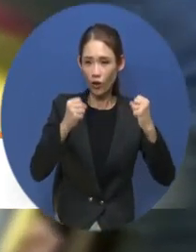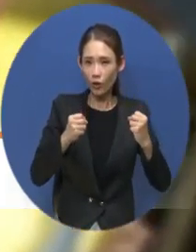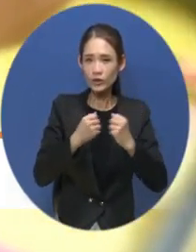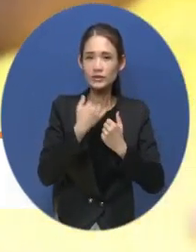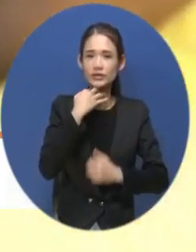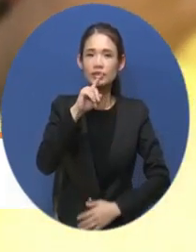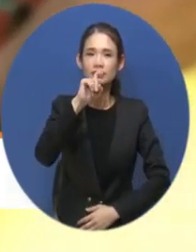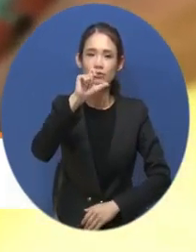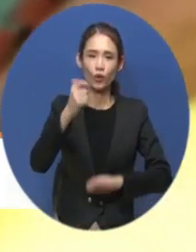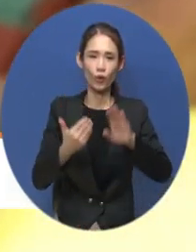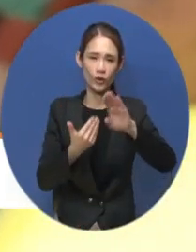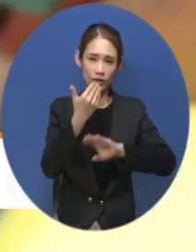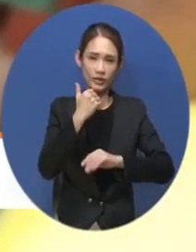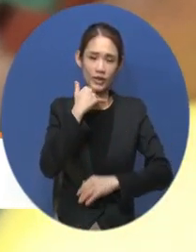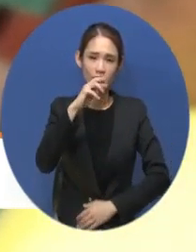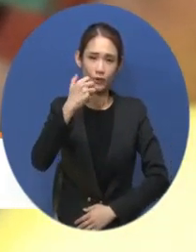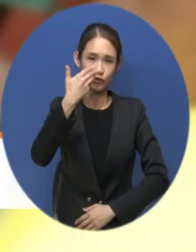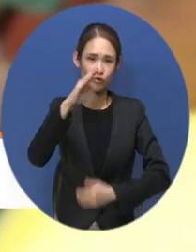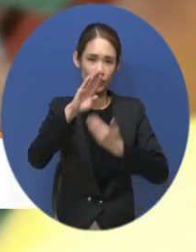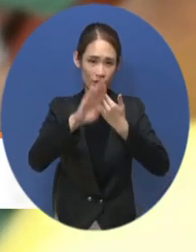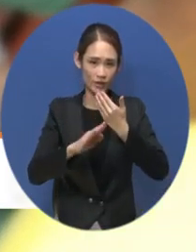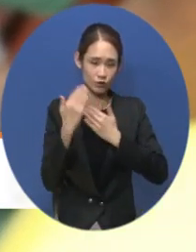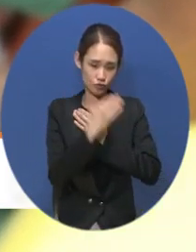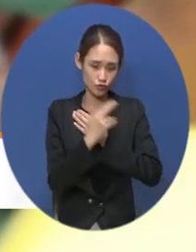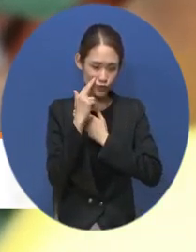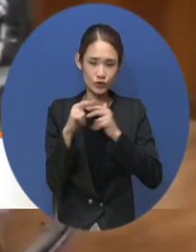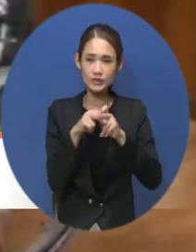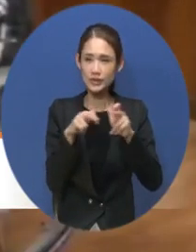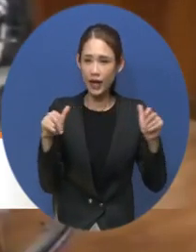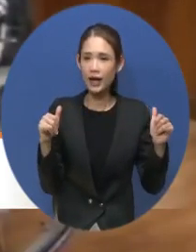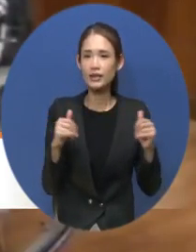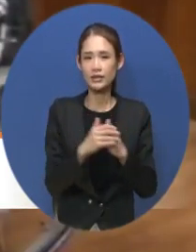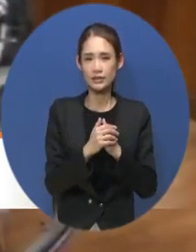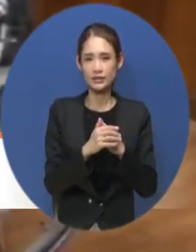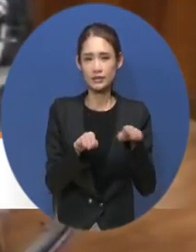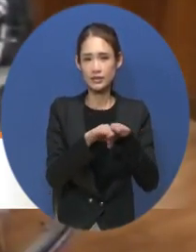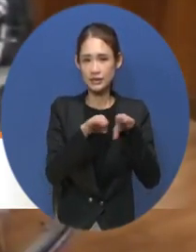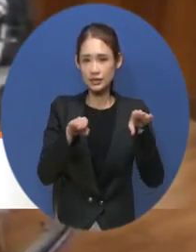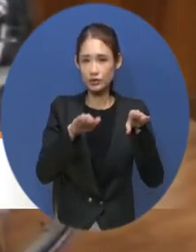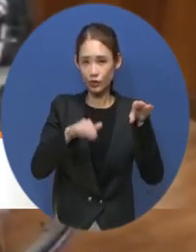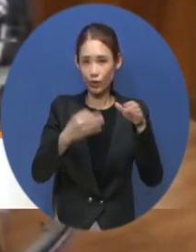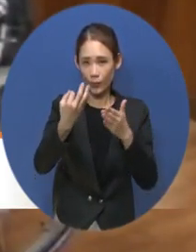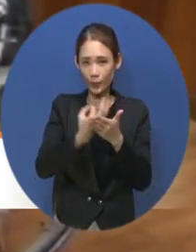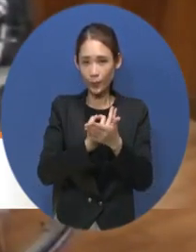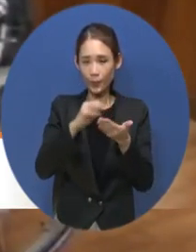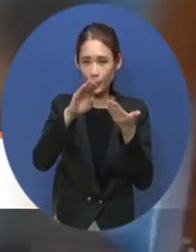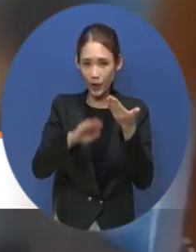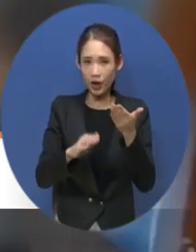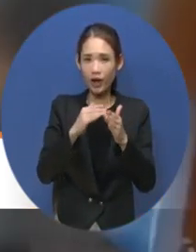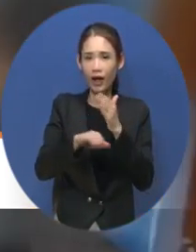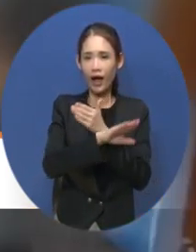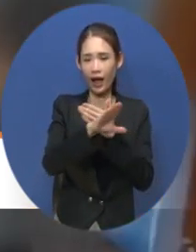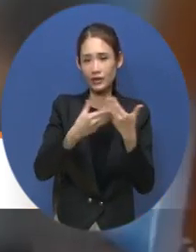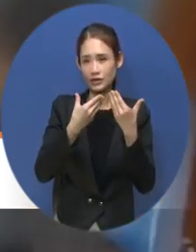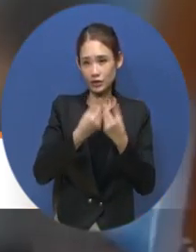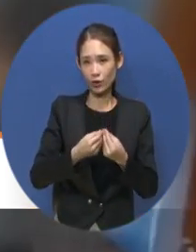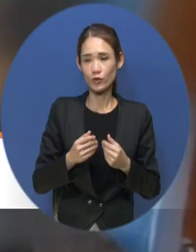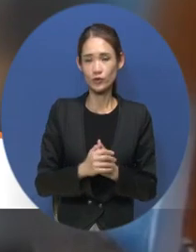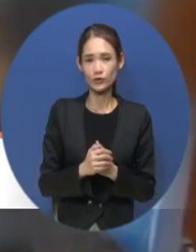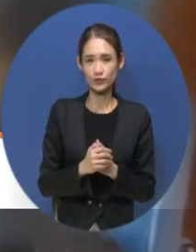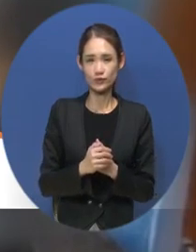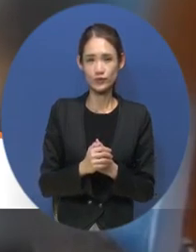15세 이상 39세 이하 아 중증 장애인으로 기준 중위 소득 100% 이하 가고 인 경우입니다